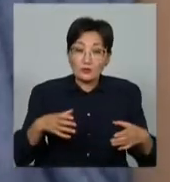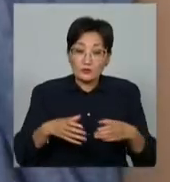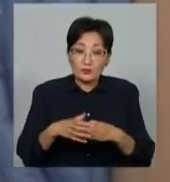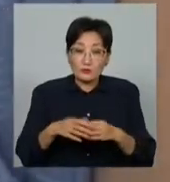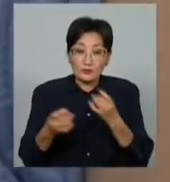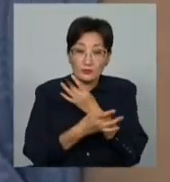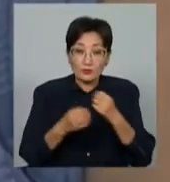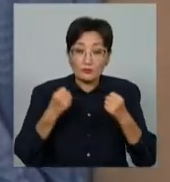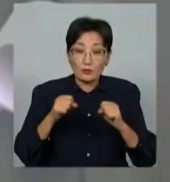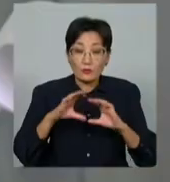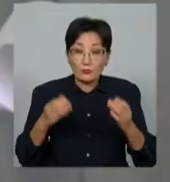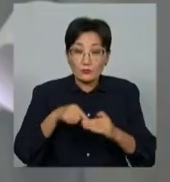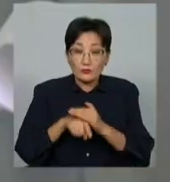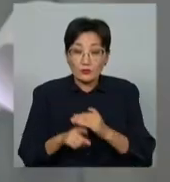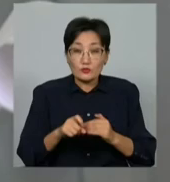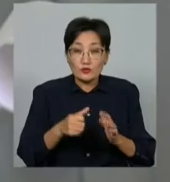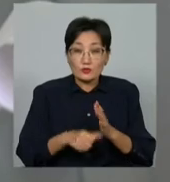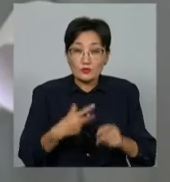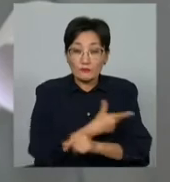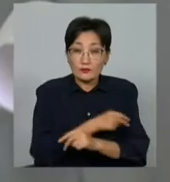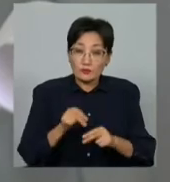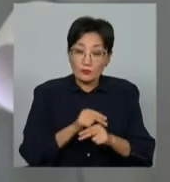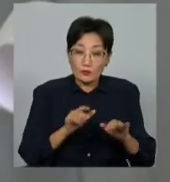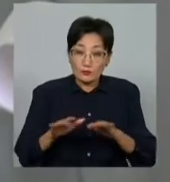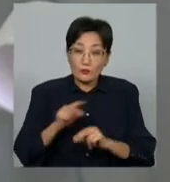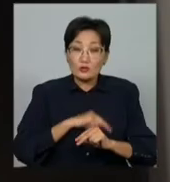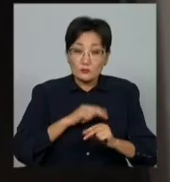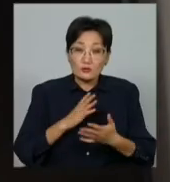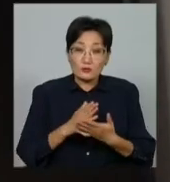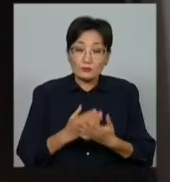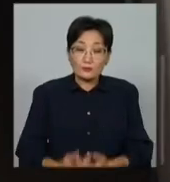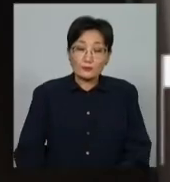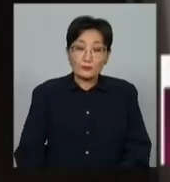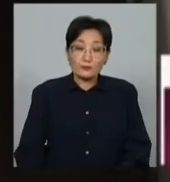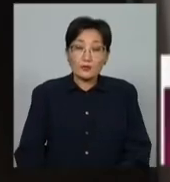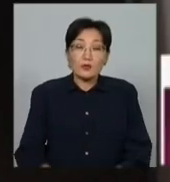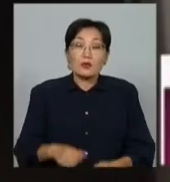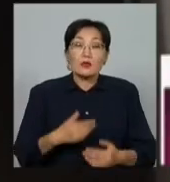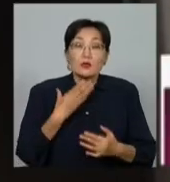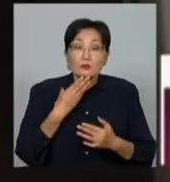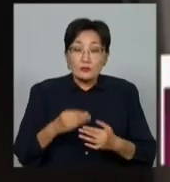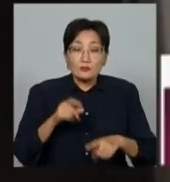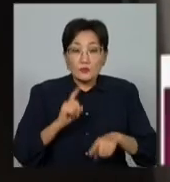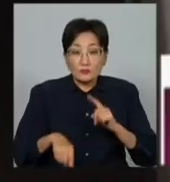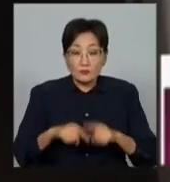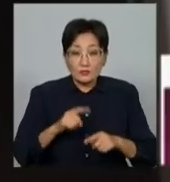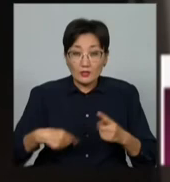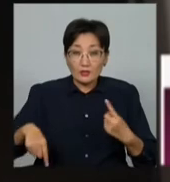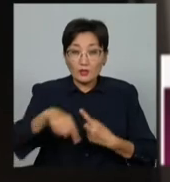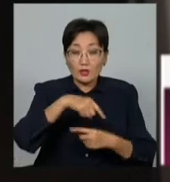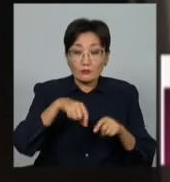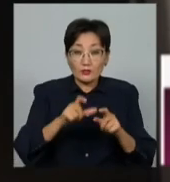мен мәдениет спорт нысандарында 160 вакцина пункті жұмыс істейді. Өзіміздің, жақындарымыздың,